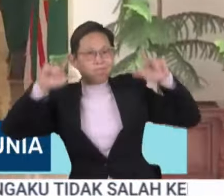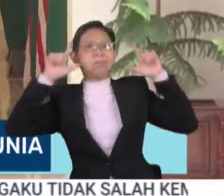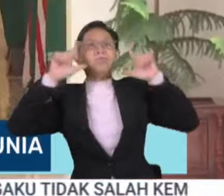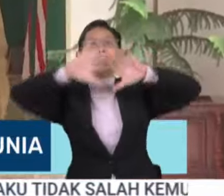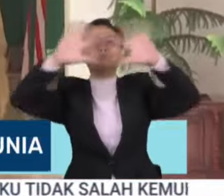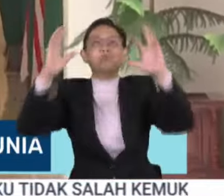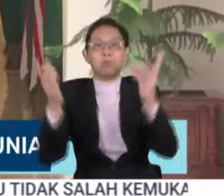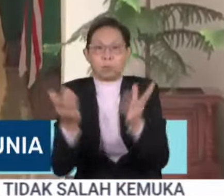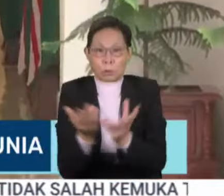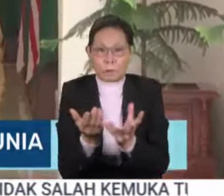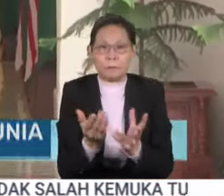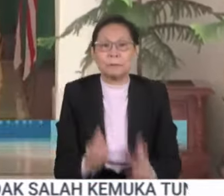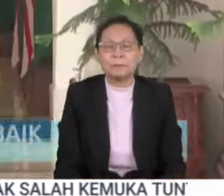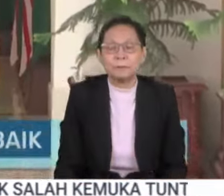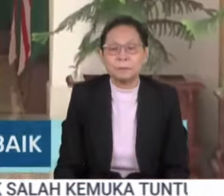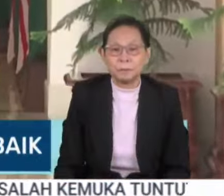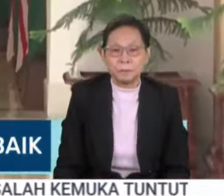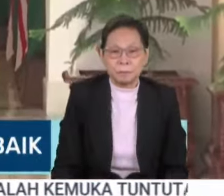dunia.